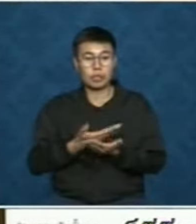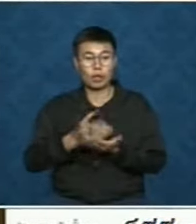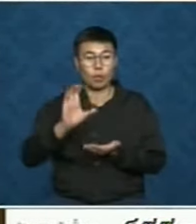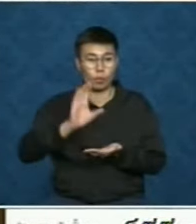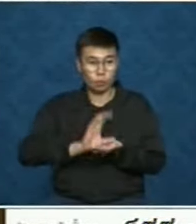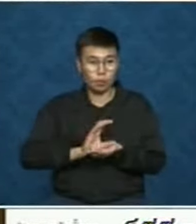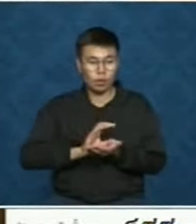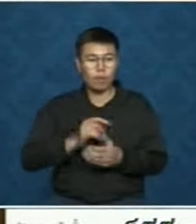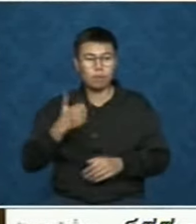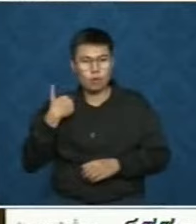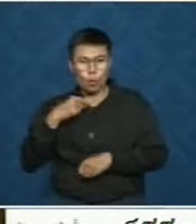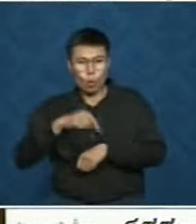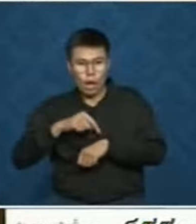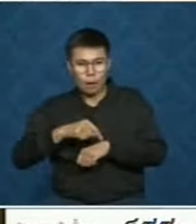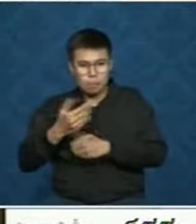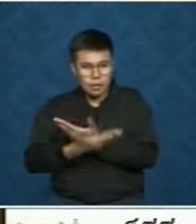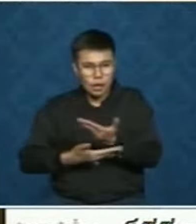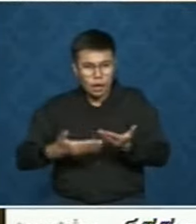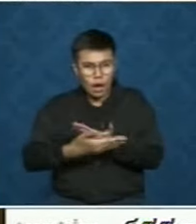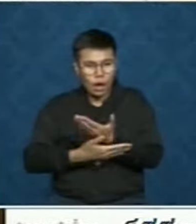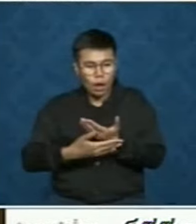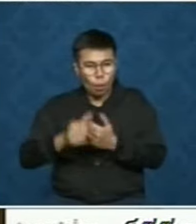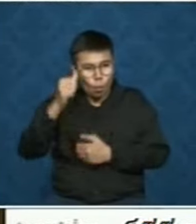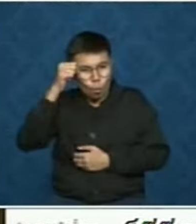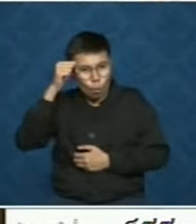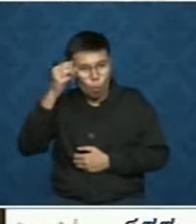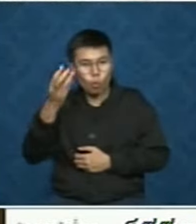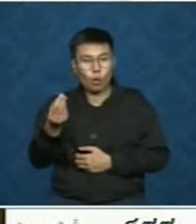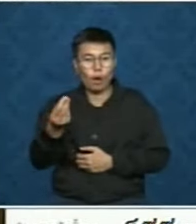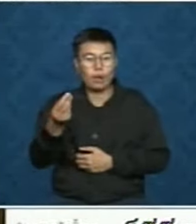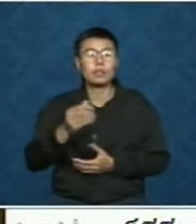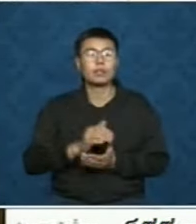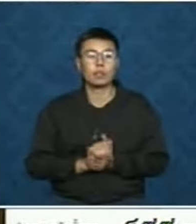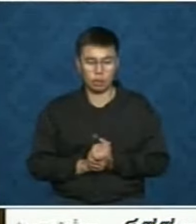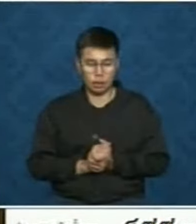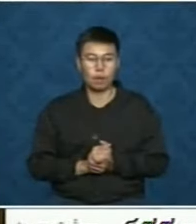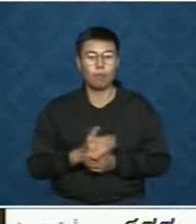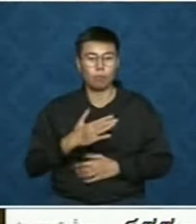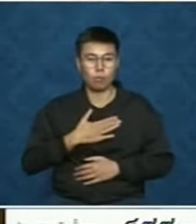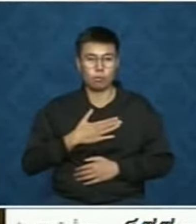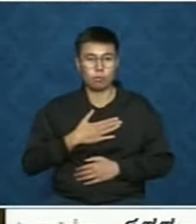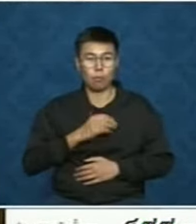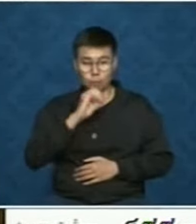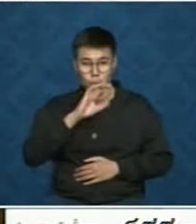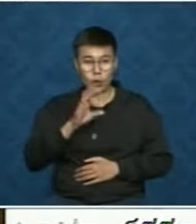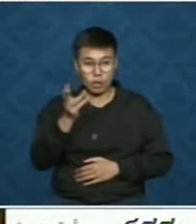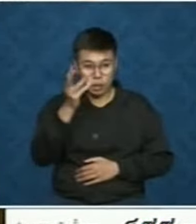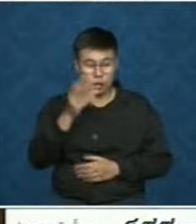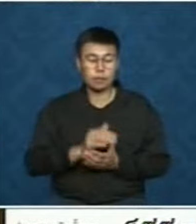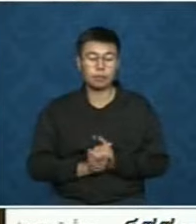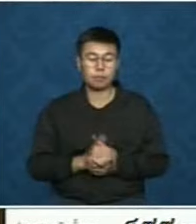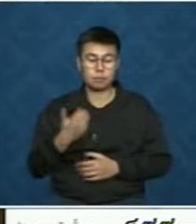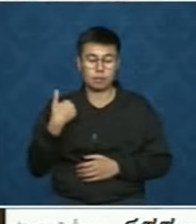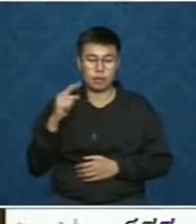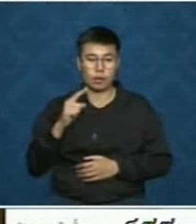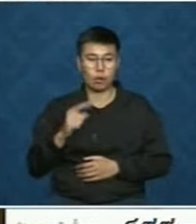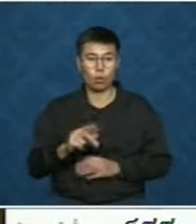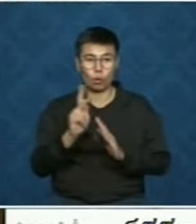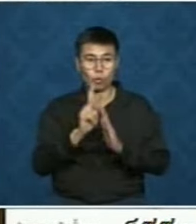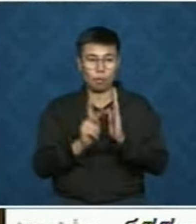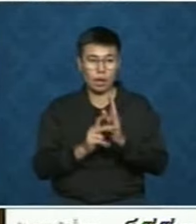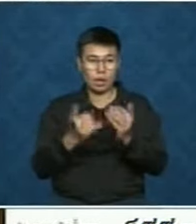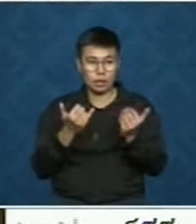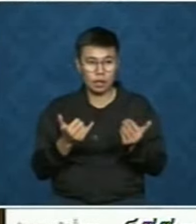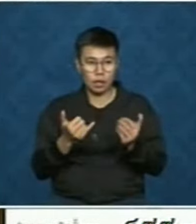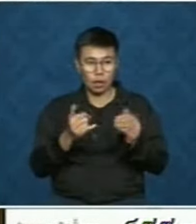ฮะเรามีเวลาเท่าไหร่ในการพิจารณาแล้วผมอยากจะยกนิดเดียวนะครับท่านประธานคือร่างกฎหมายฉบับเนี้ยเนื้อหาสาระ